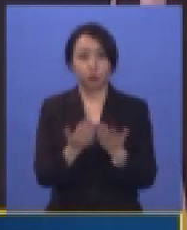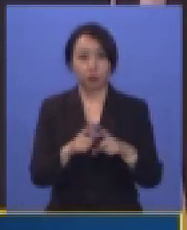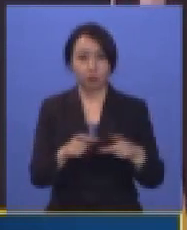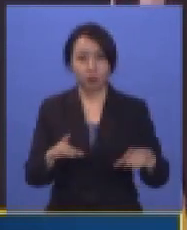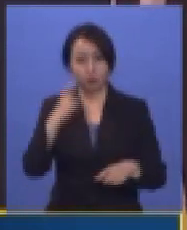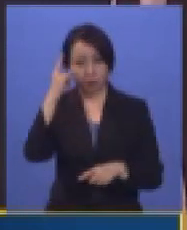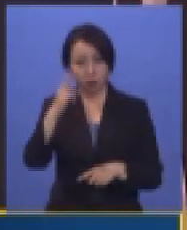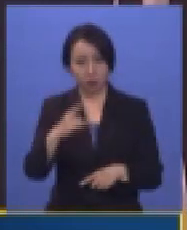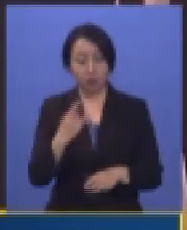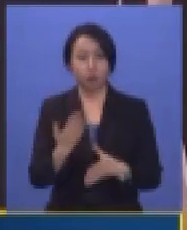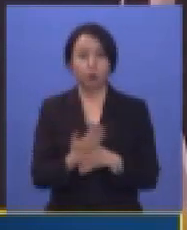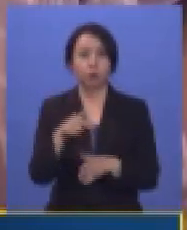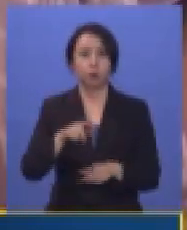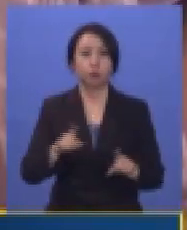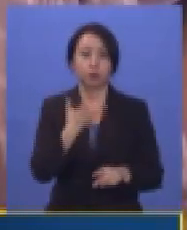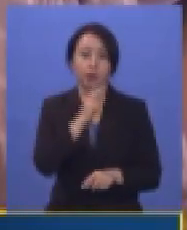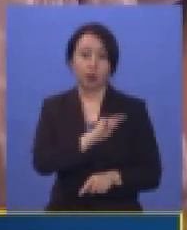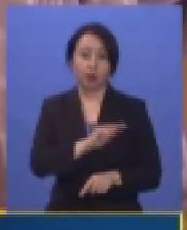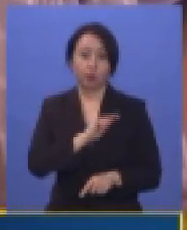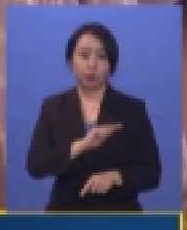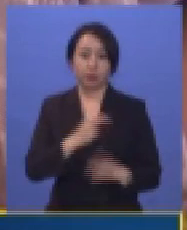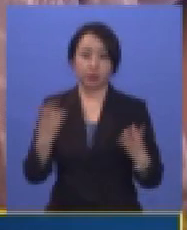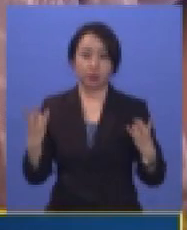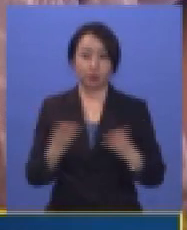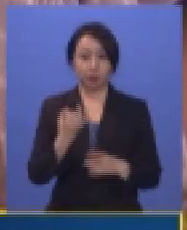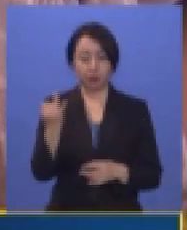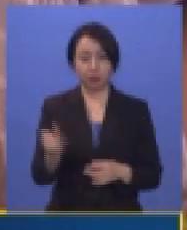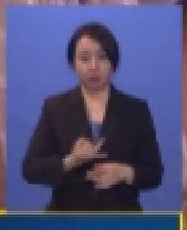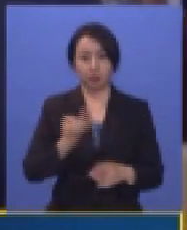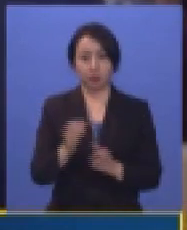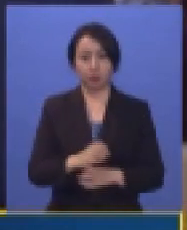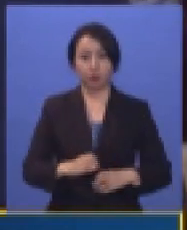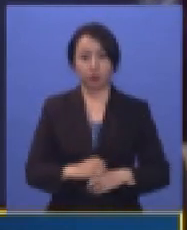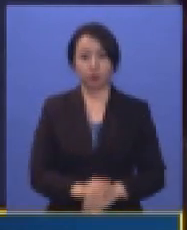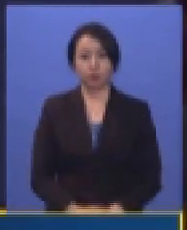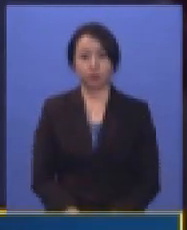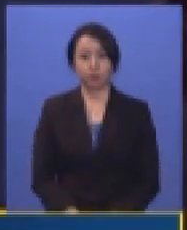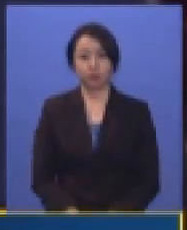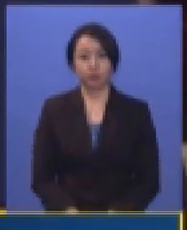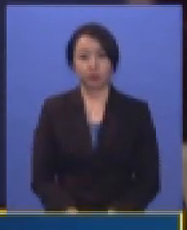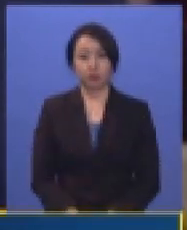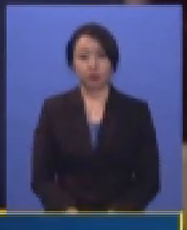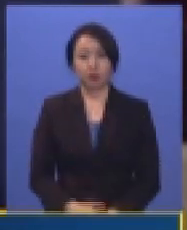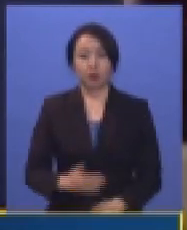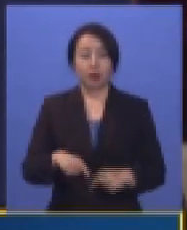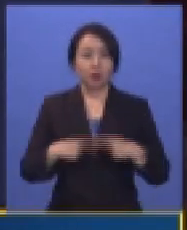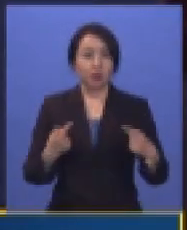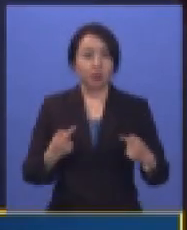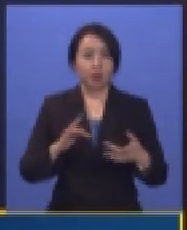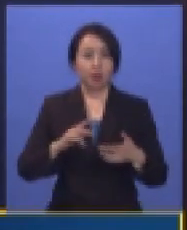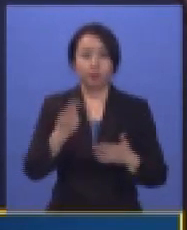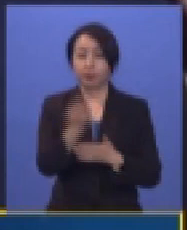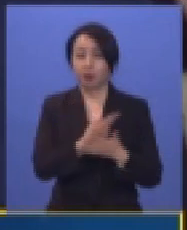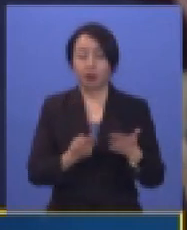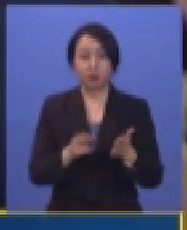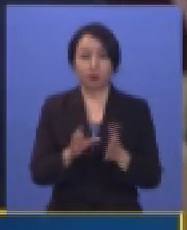Казахстан». А все это благодаря тому, что в своей работе он применяет необычные и интересные подходы. Разнообразные библиотечные арт-холлы – это открытие